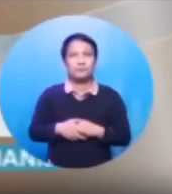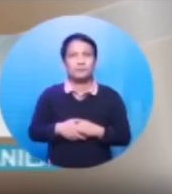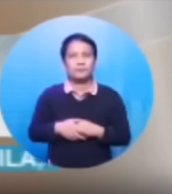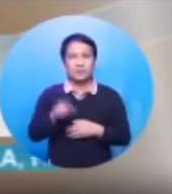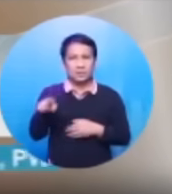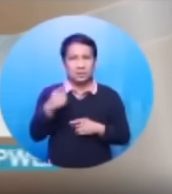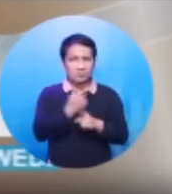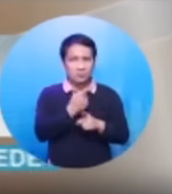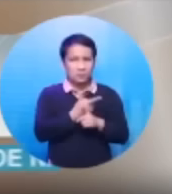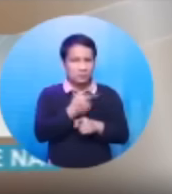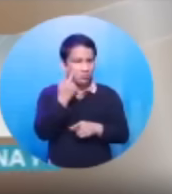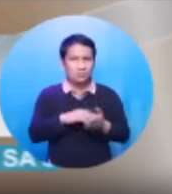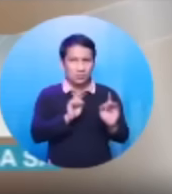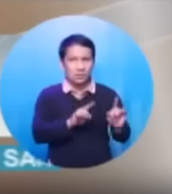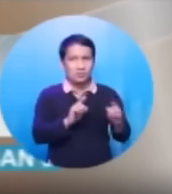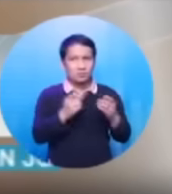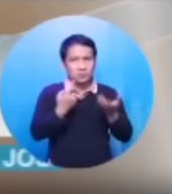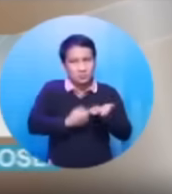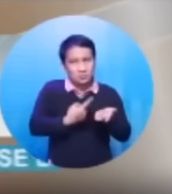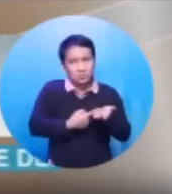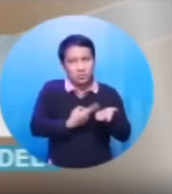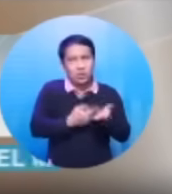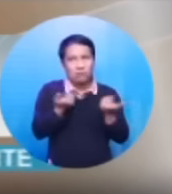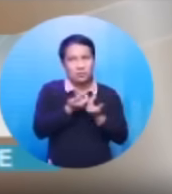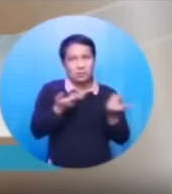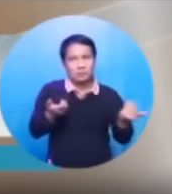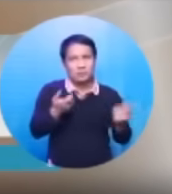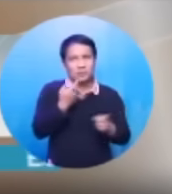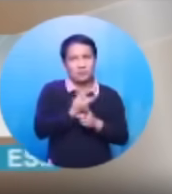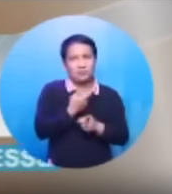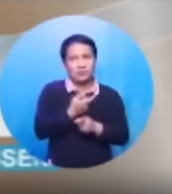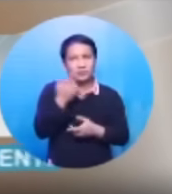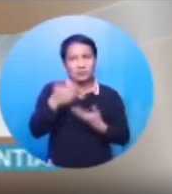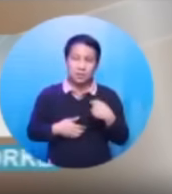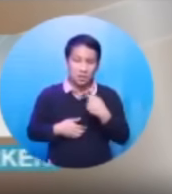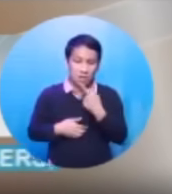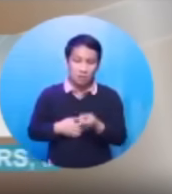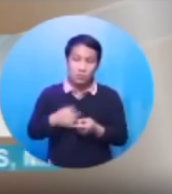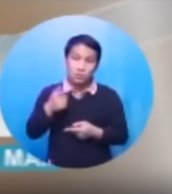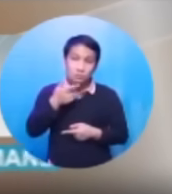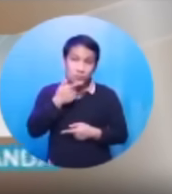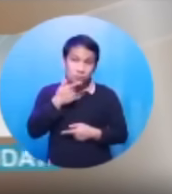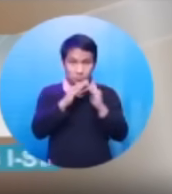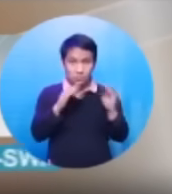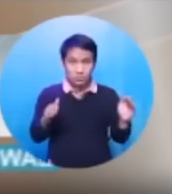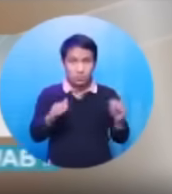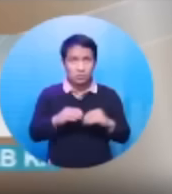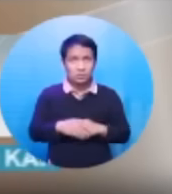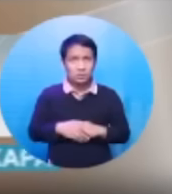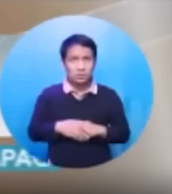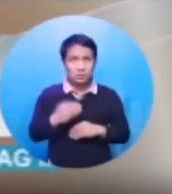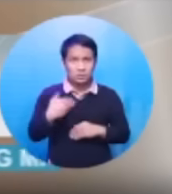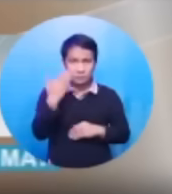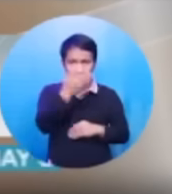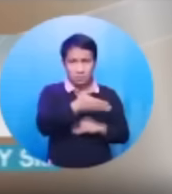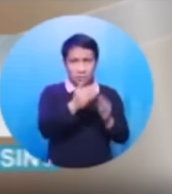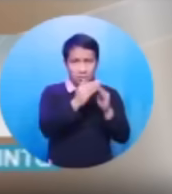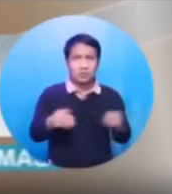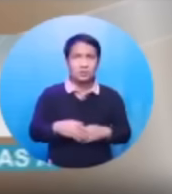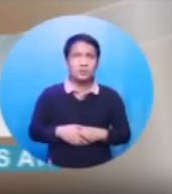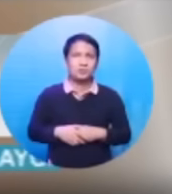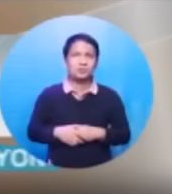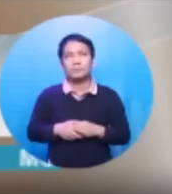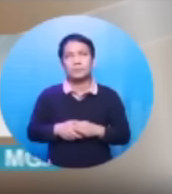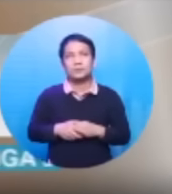closure. Tama lang yun. Wala akong nakikita masama doon. Tapos, pumunta po kami dun sa tinitira namin. Nag-usap, gusto niya kami dun